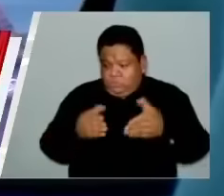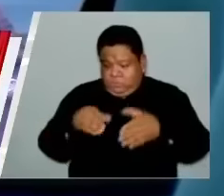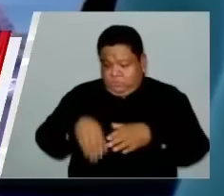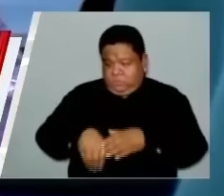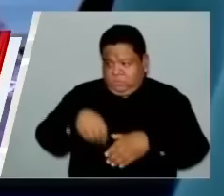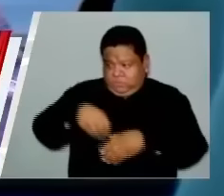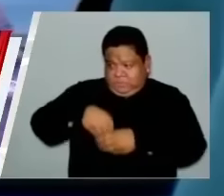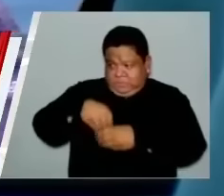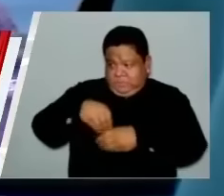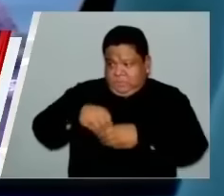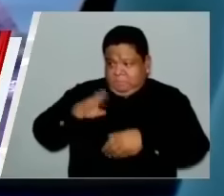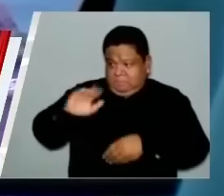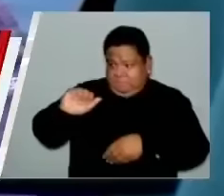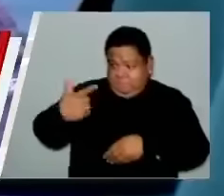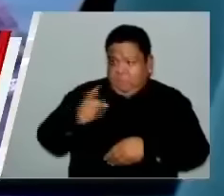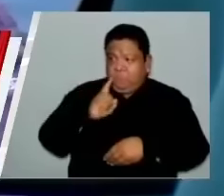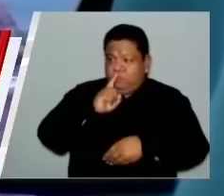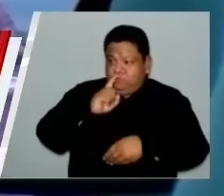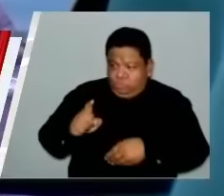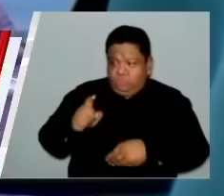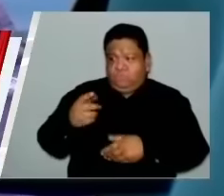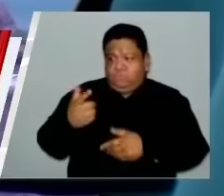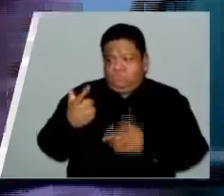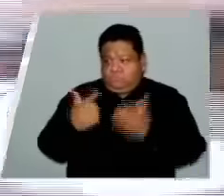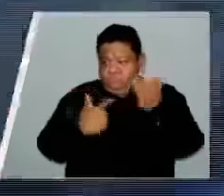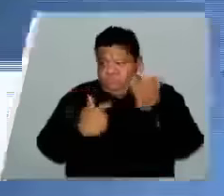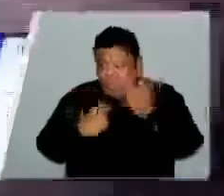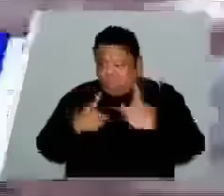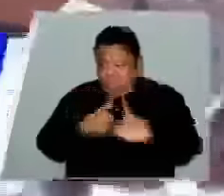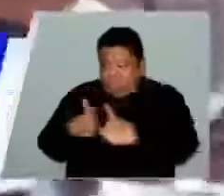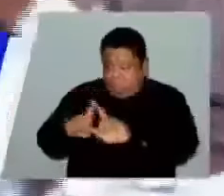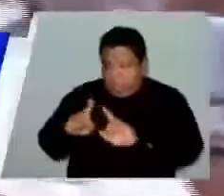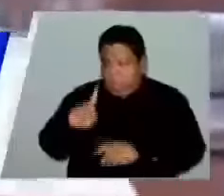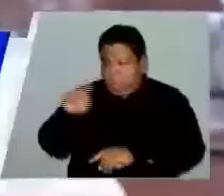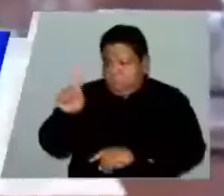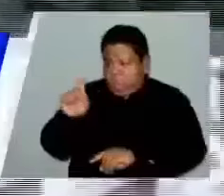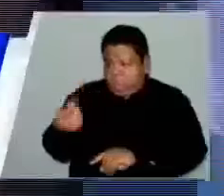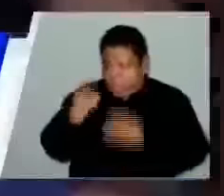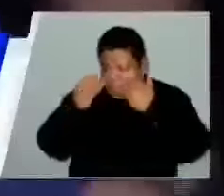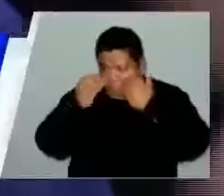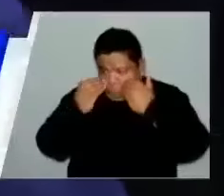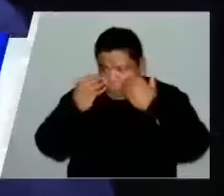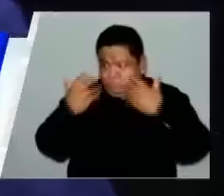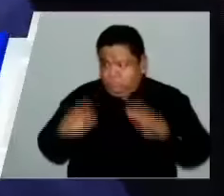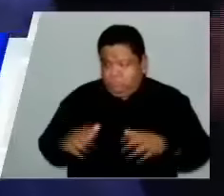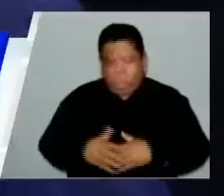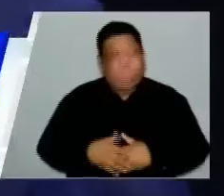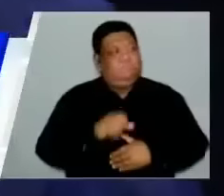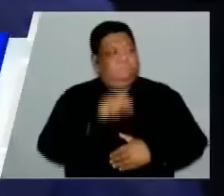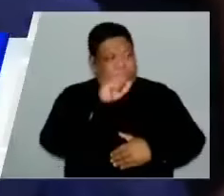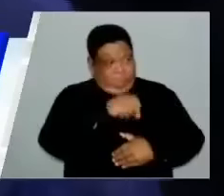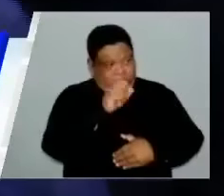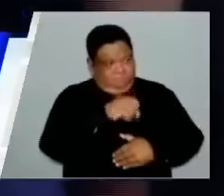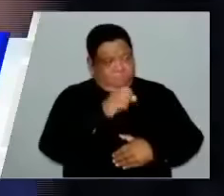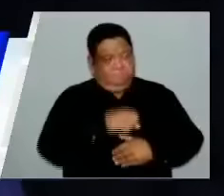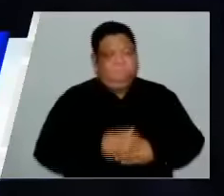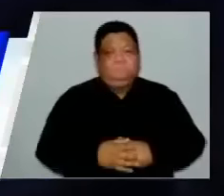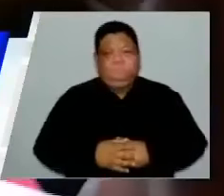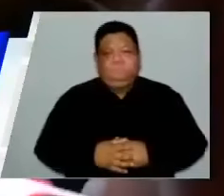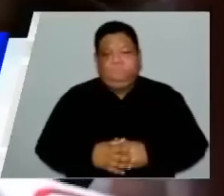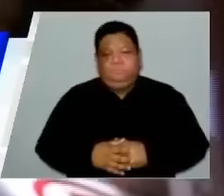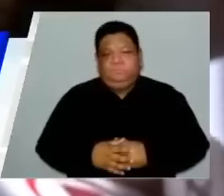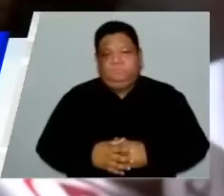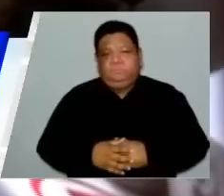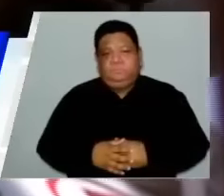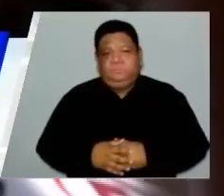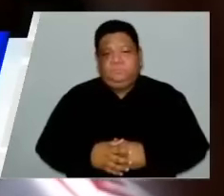lamang ito ay mga baril na iba't ibang klase. Yes po, Madam Chair. Sinusubukan pa namin kunin ang panig ng dating